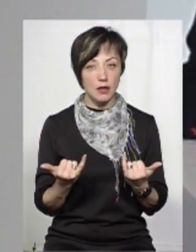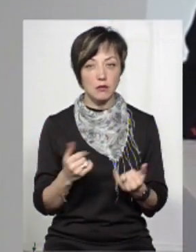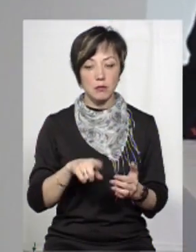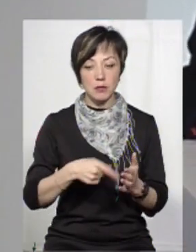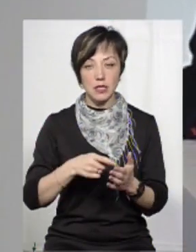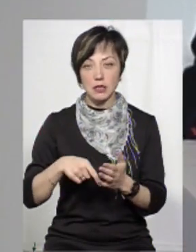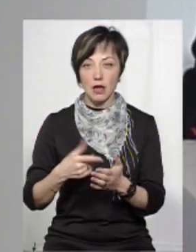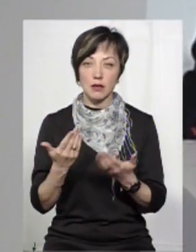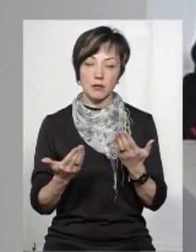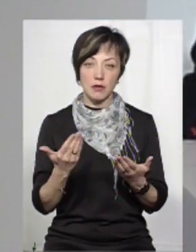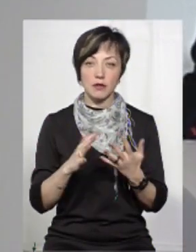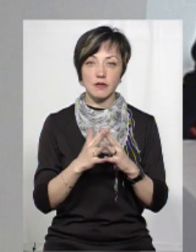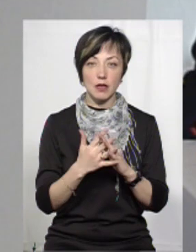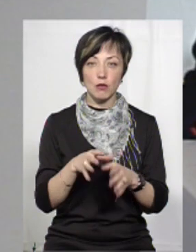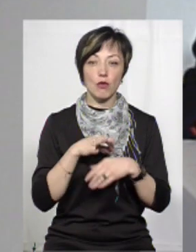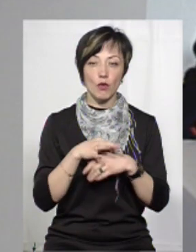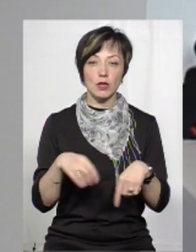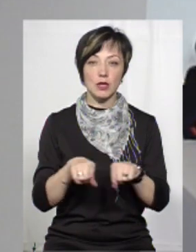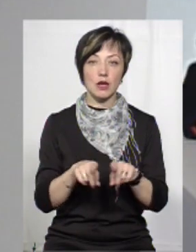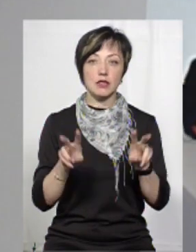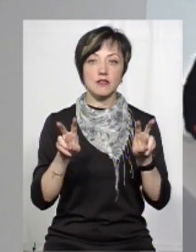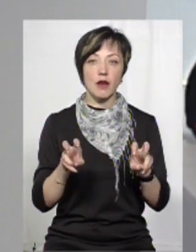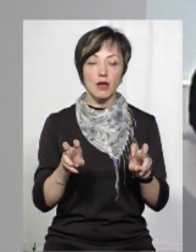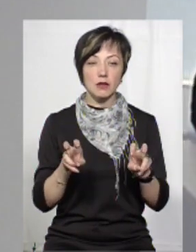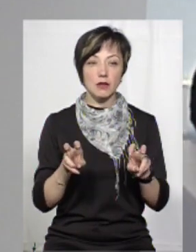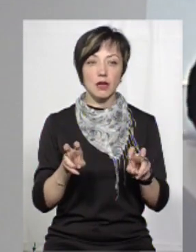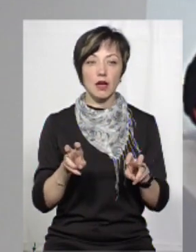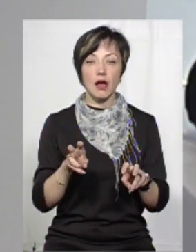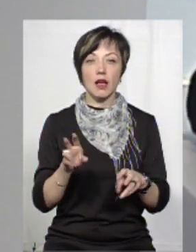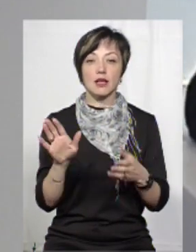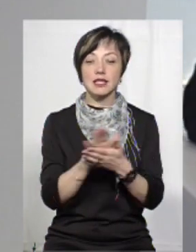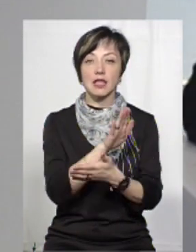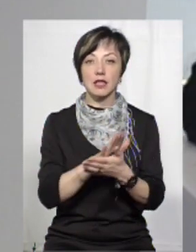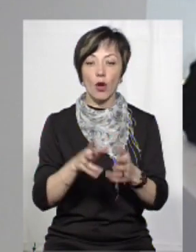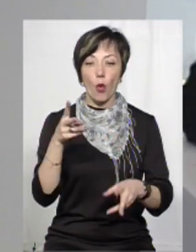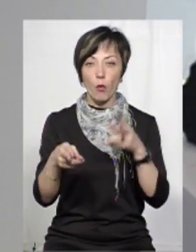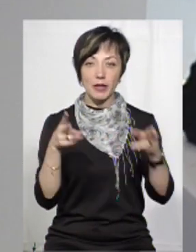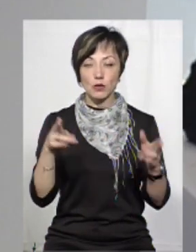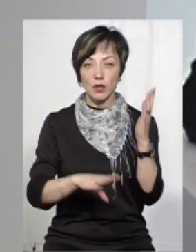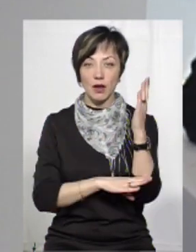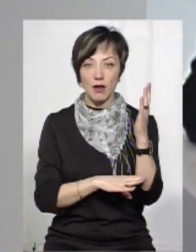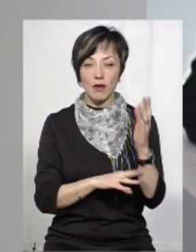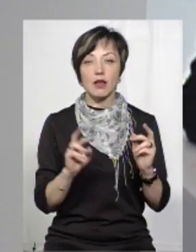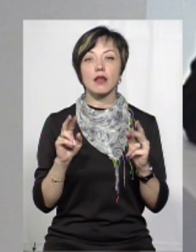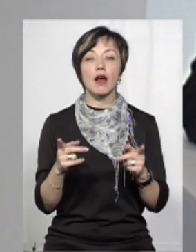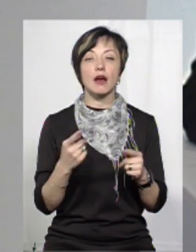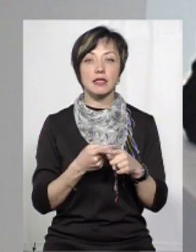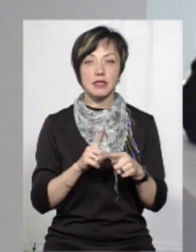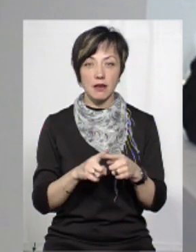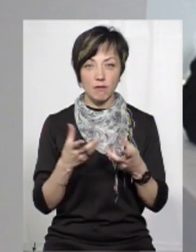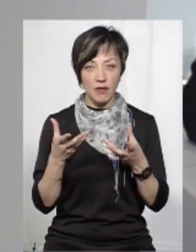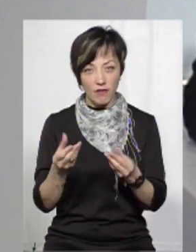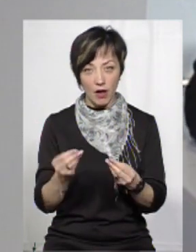в містах, напевно, і в селах проводять так звану санітарну обрізку дерев. Яким чином